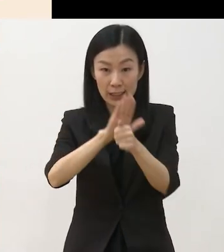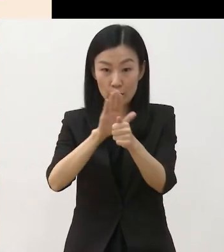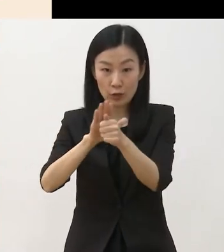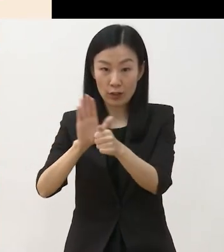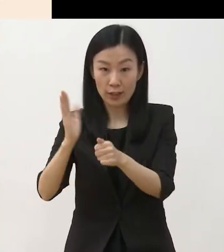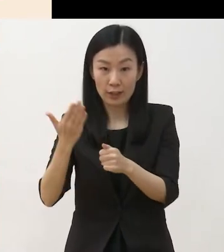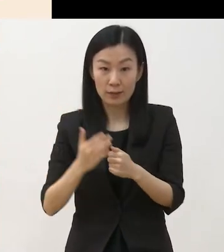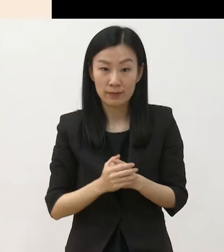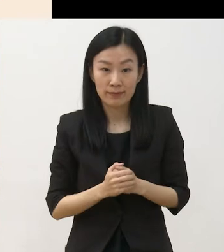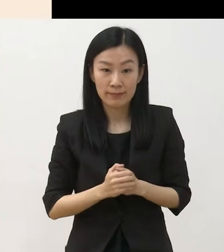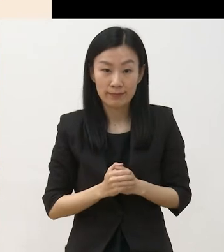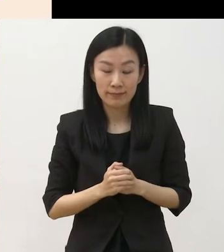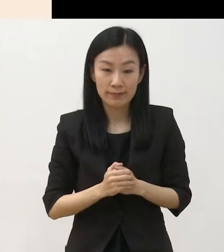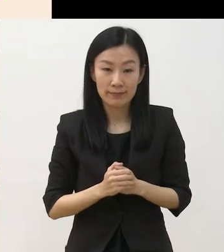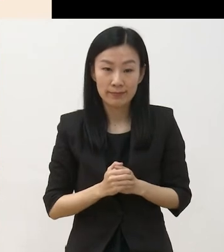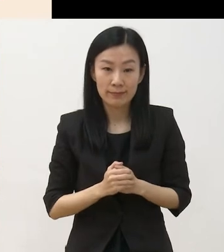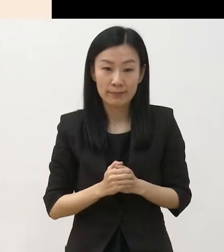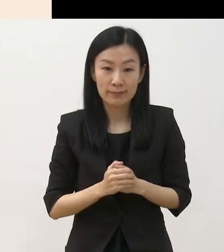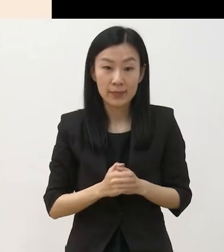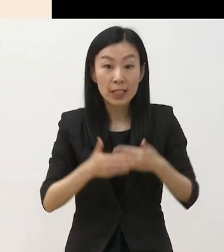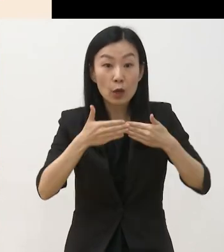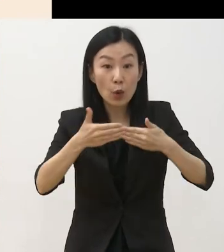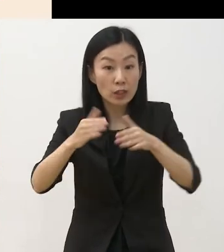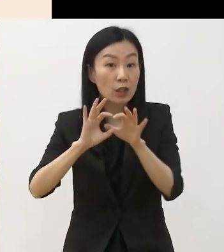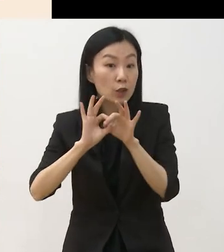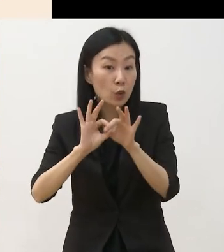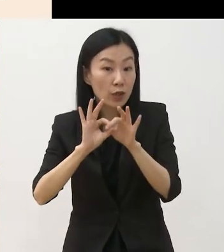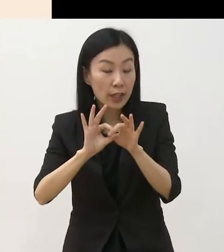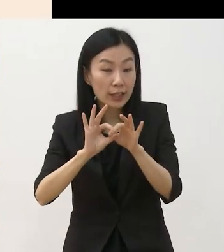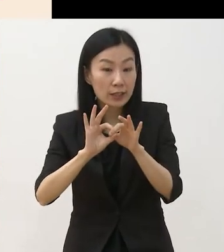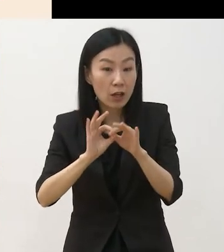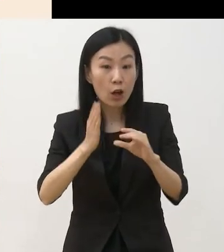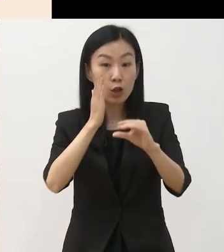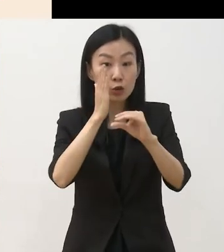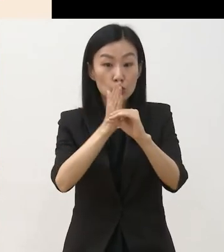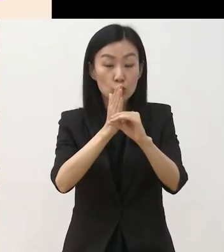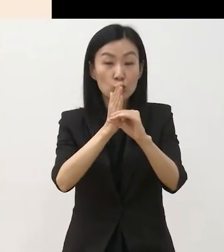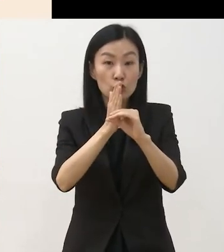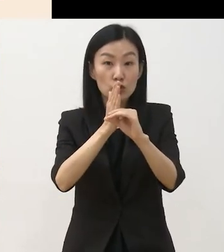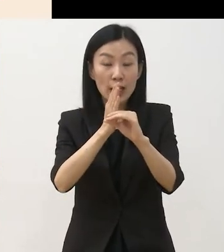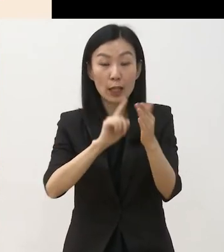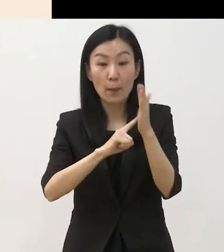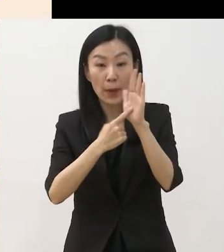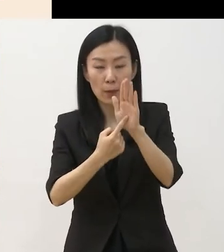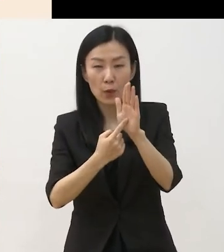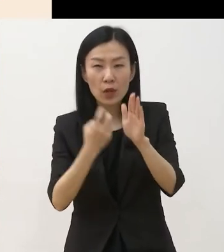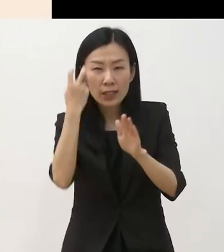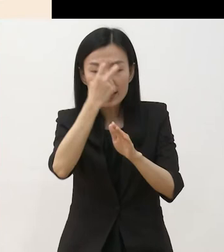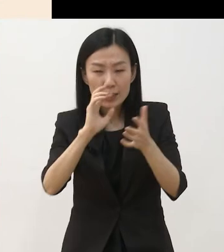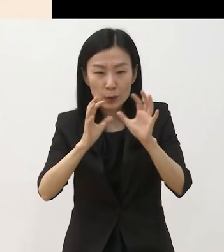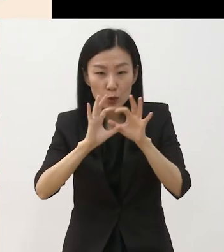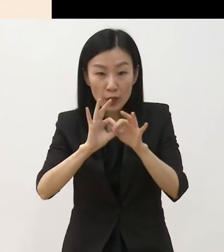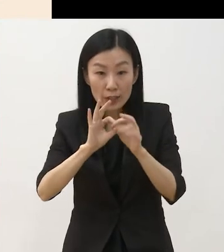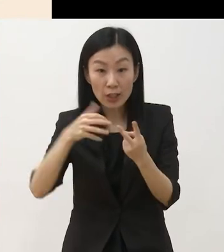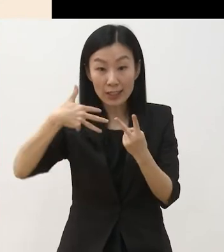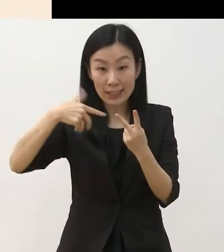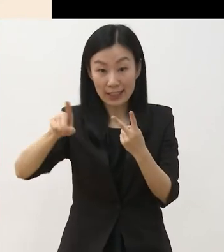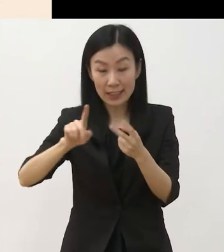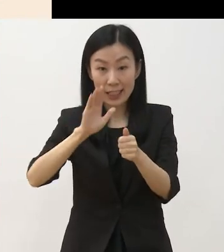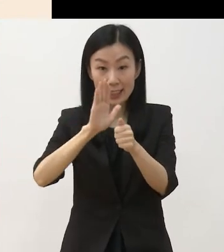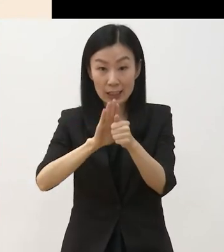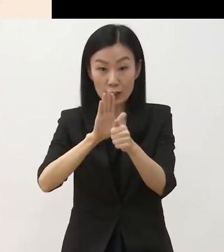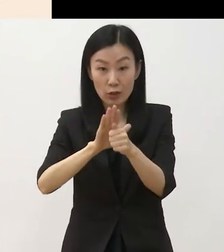됩니다. 이 과정을 통해서 중간 발표를 심의를 통해서 2차 지급될